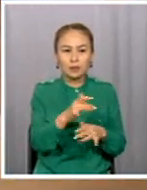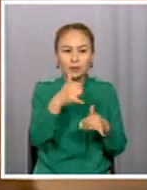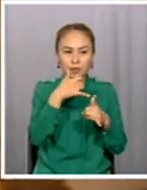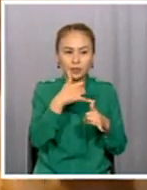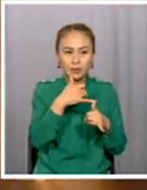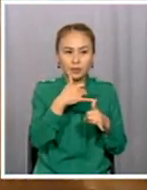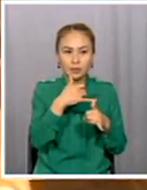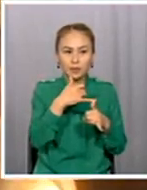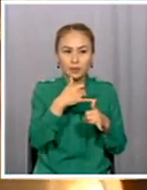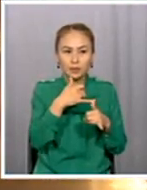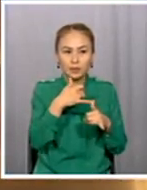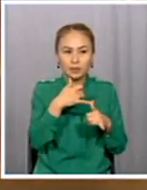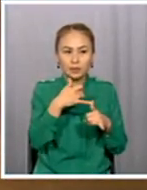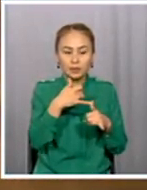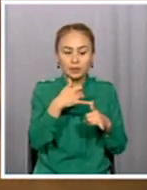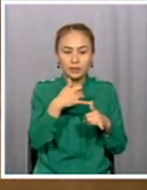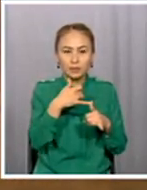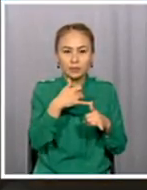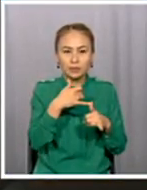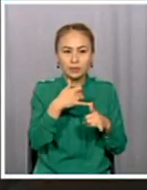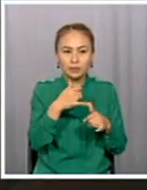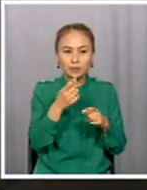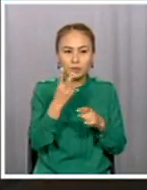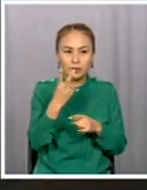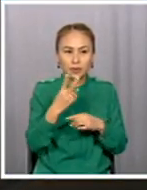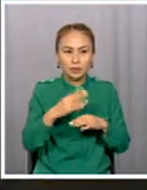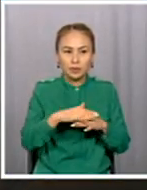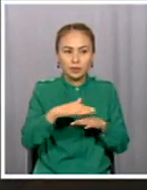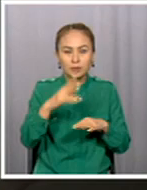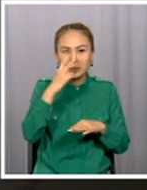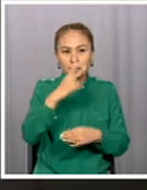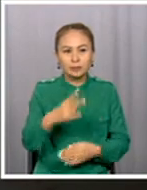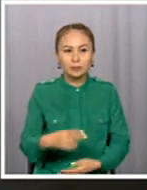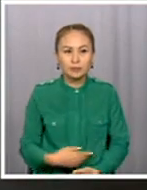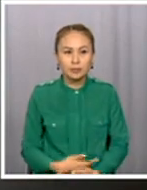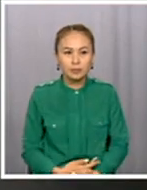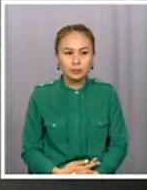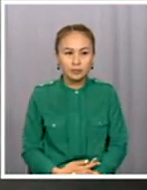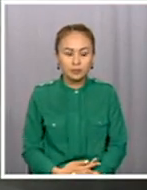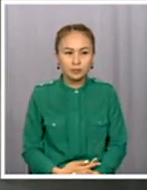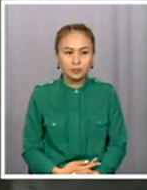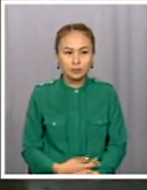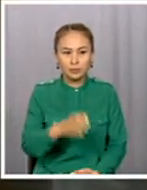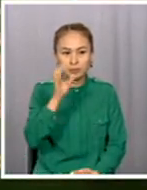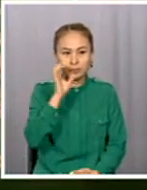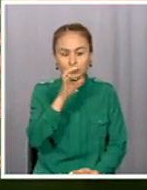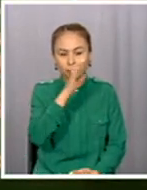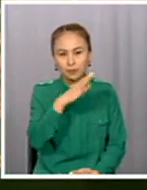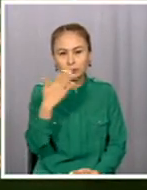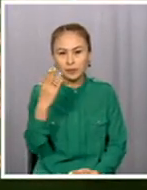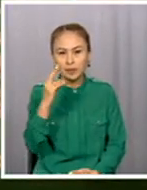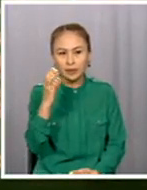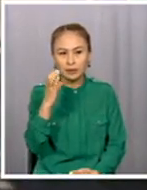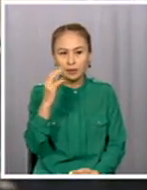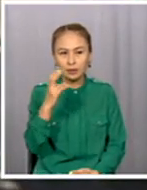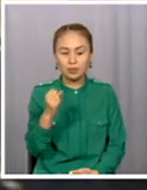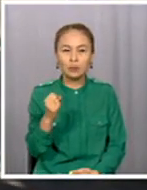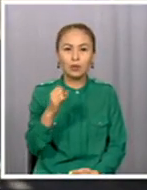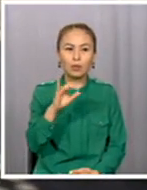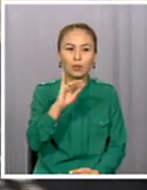созыла соғылған және екі бөліктен тұрады. Солтүстігі кесене, оңтүстігі мешіт.